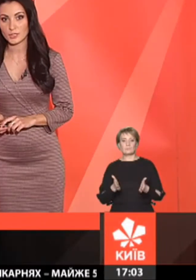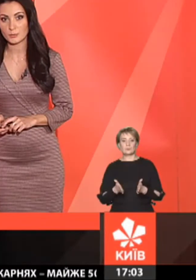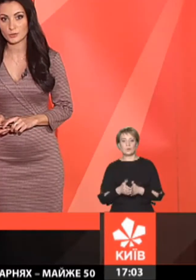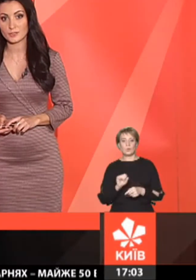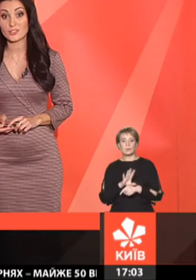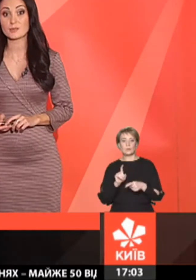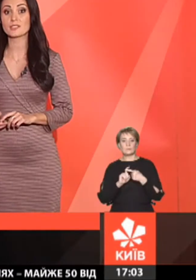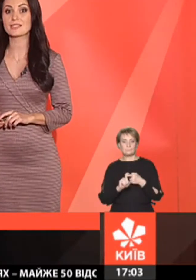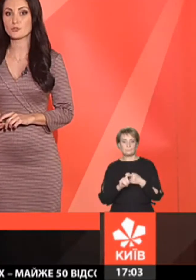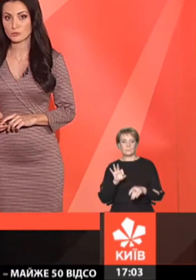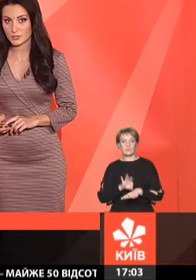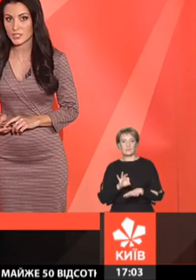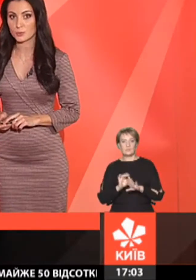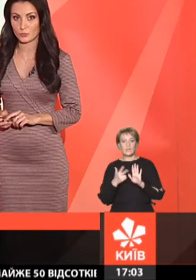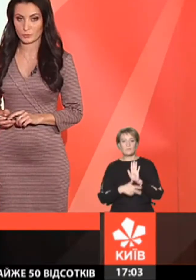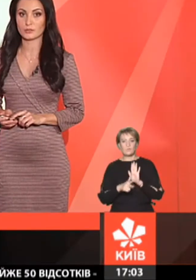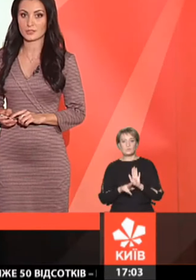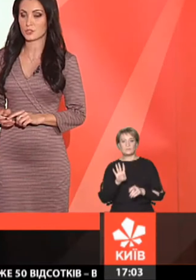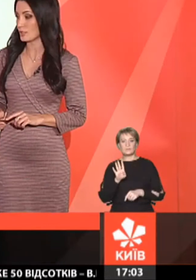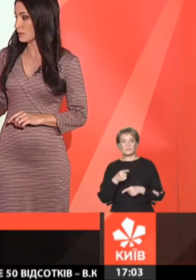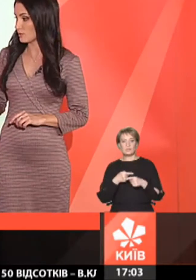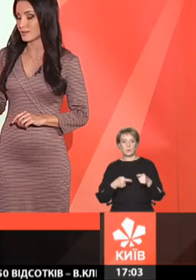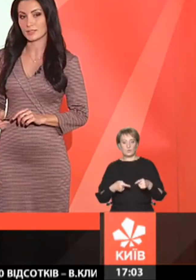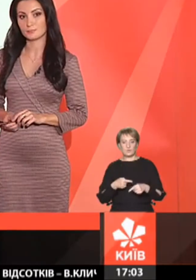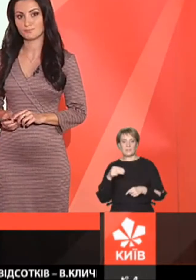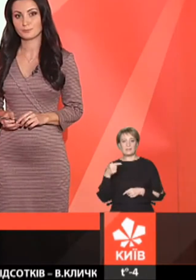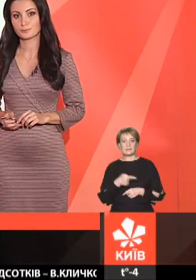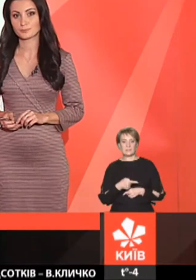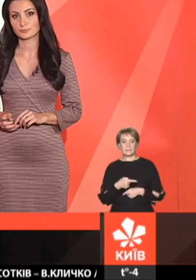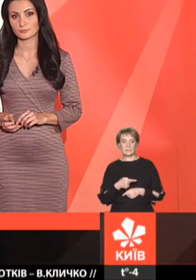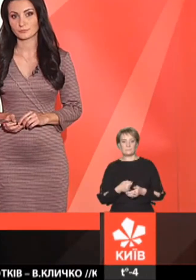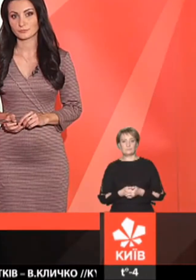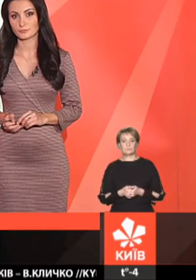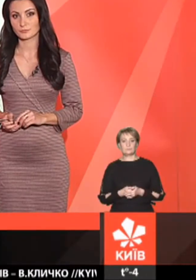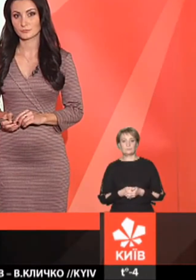коронавірус захворіли понад 84,5 тисячі містян.